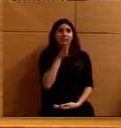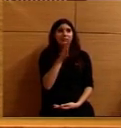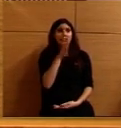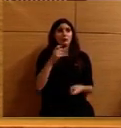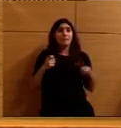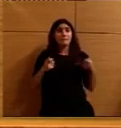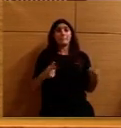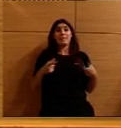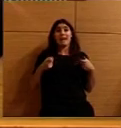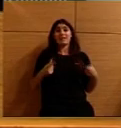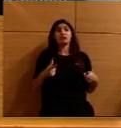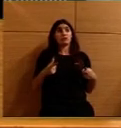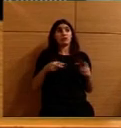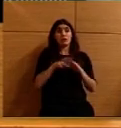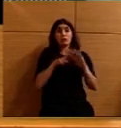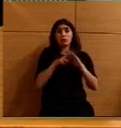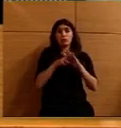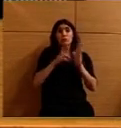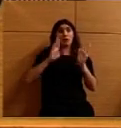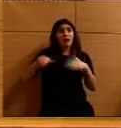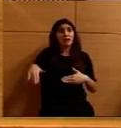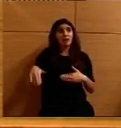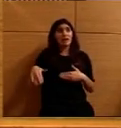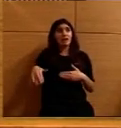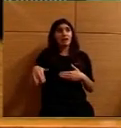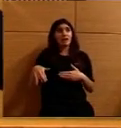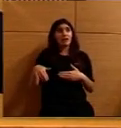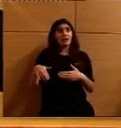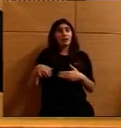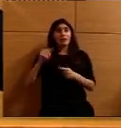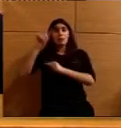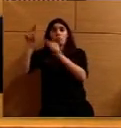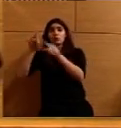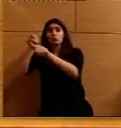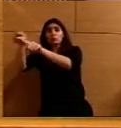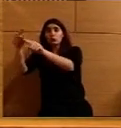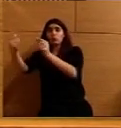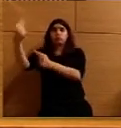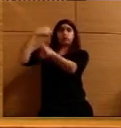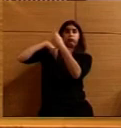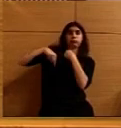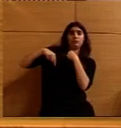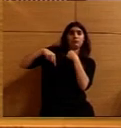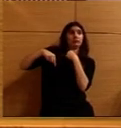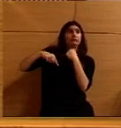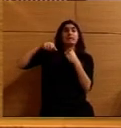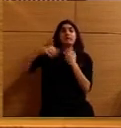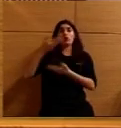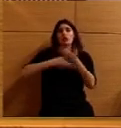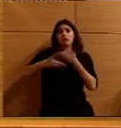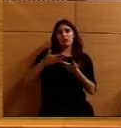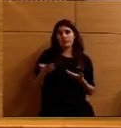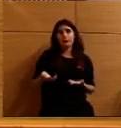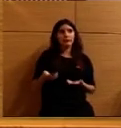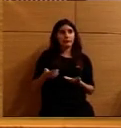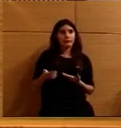recursos, però resulta que al final tinc els mosquits del que no se gasta recursos. És ahí un poc que anem a la coordinació.